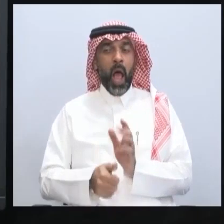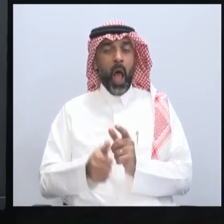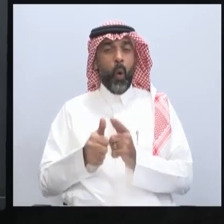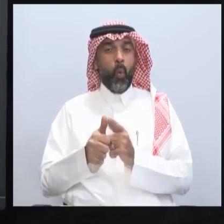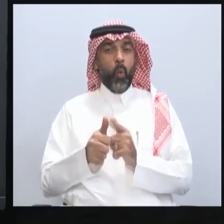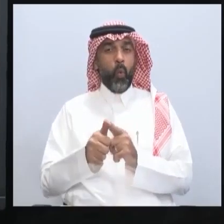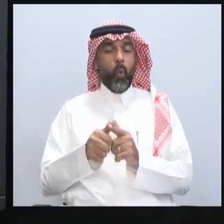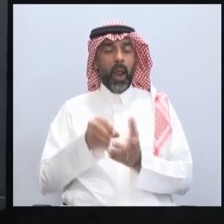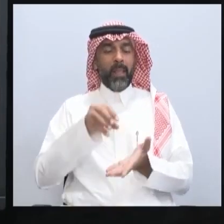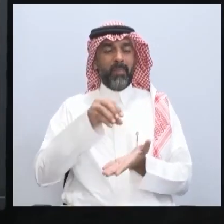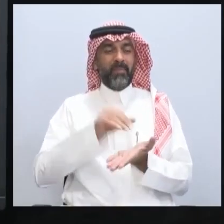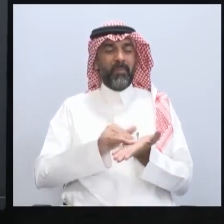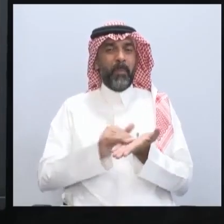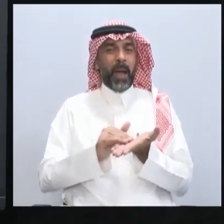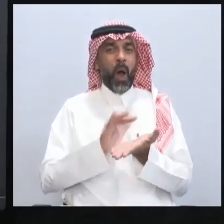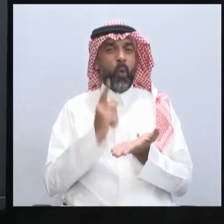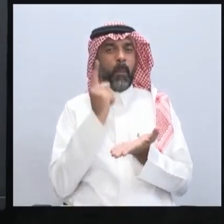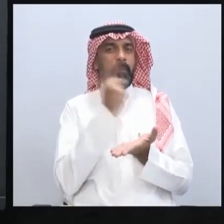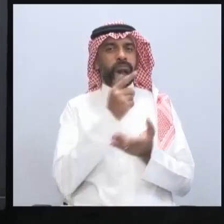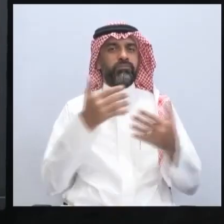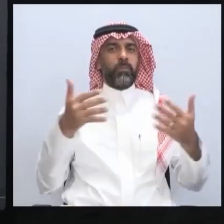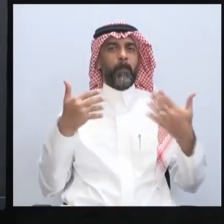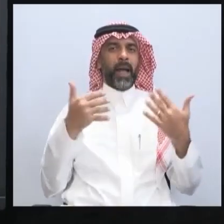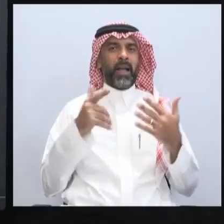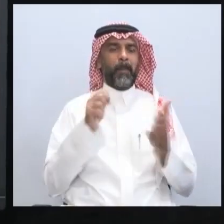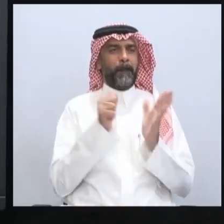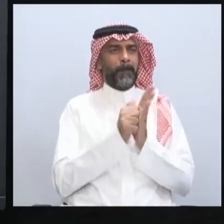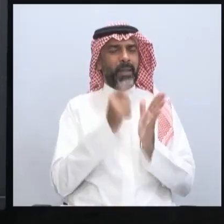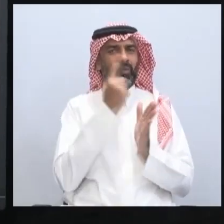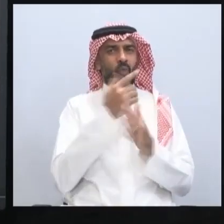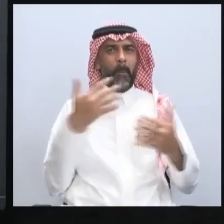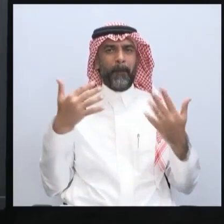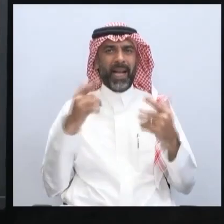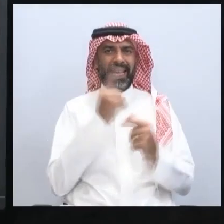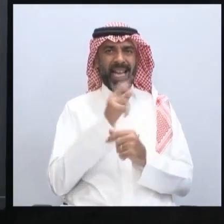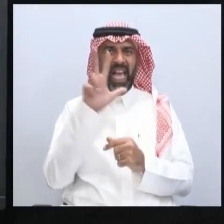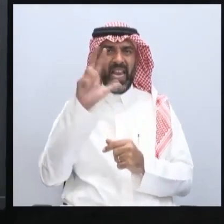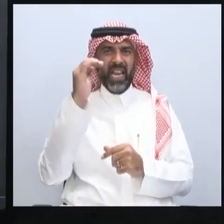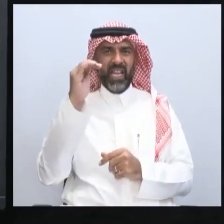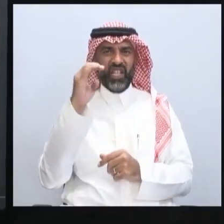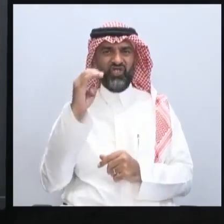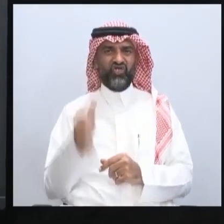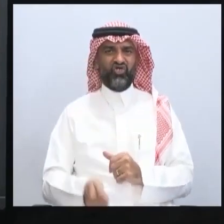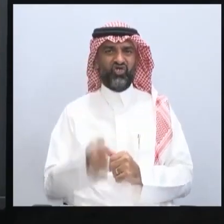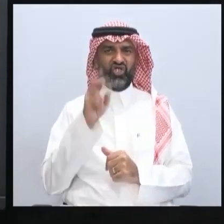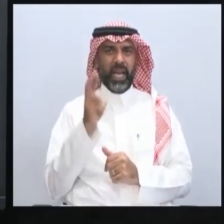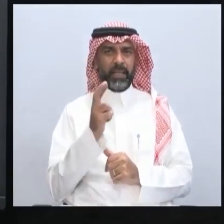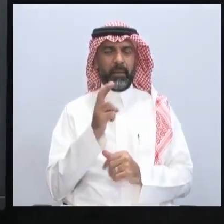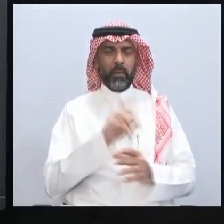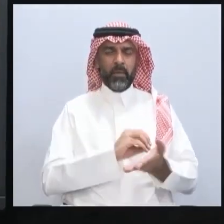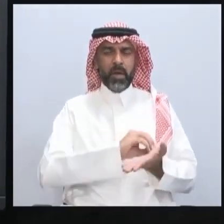قدمت من الحجاز وانتقلت الى قلب شبه الجزيره العربيه لماذا